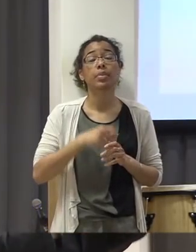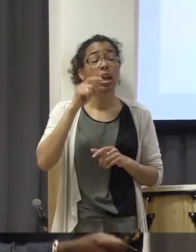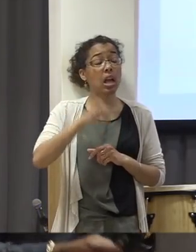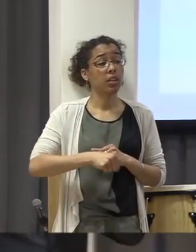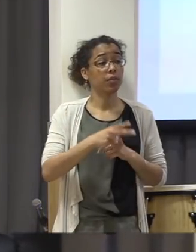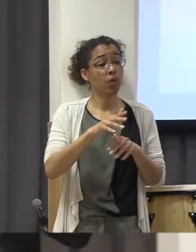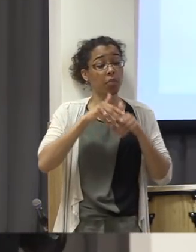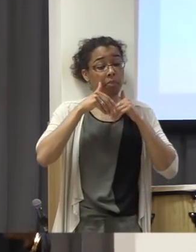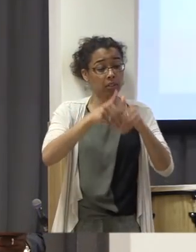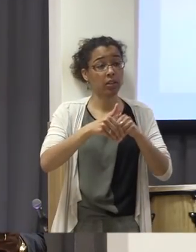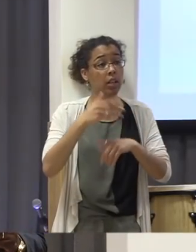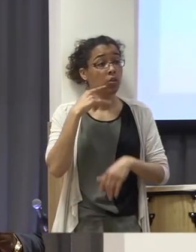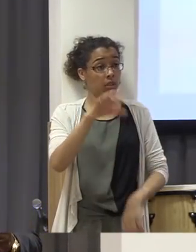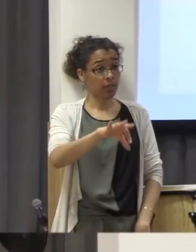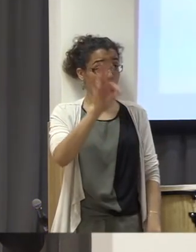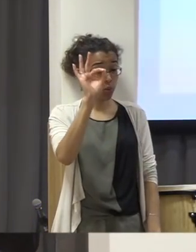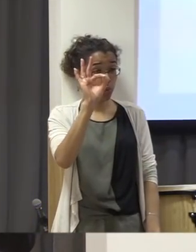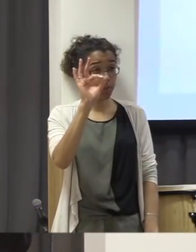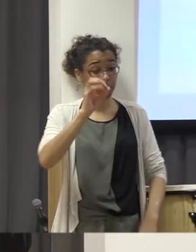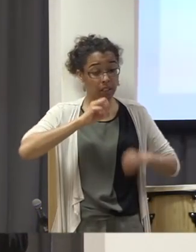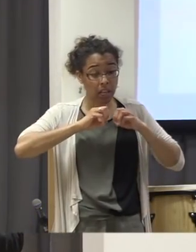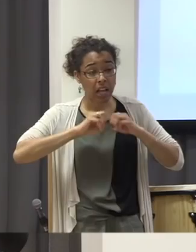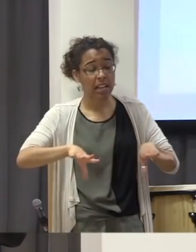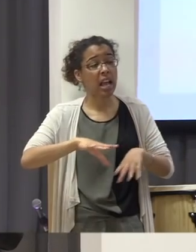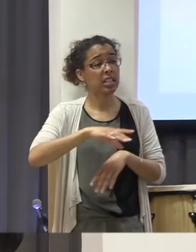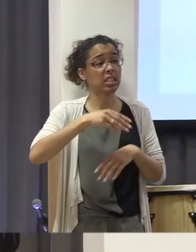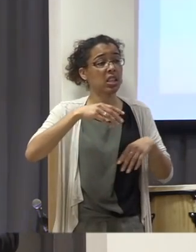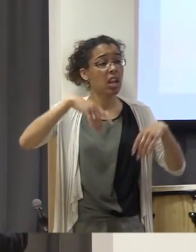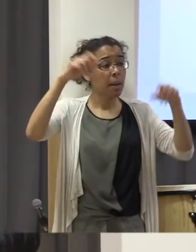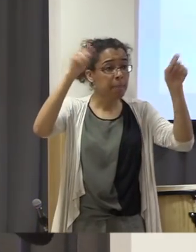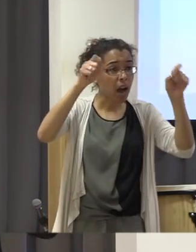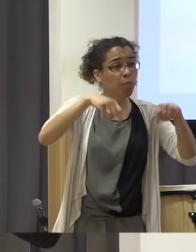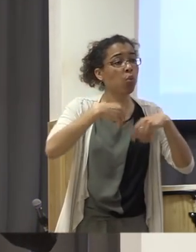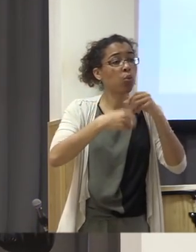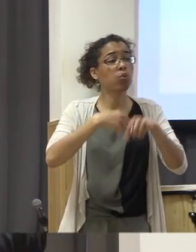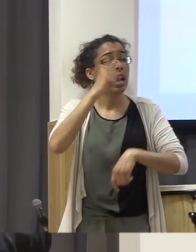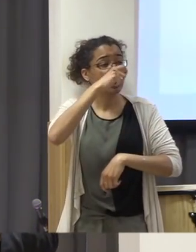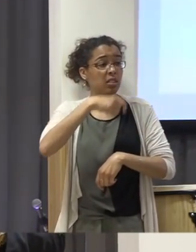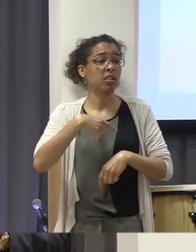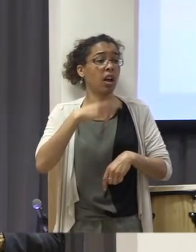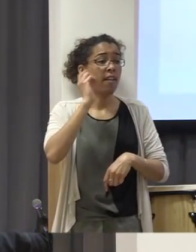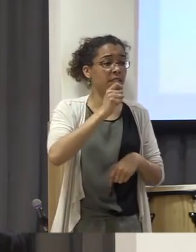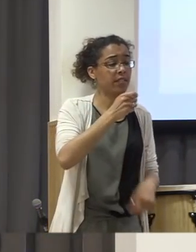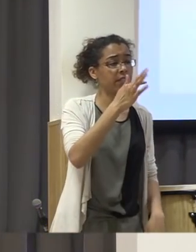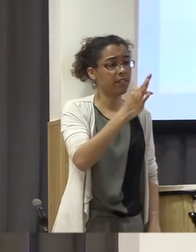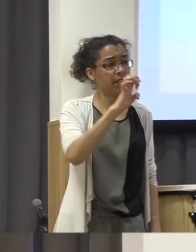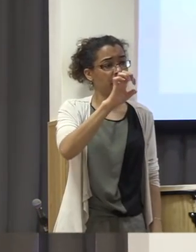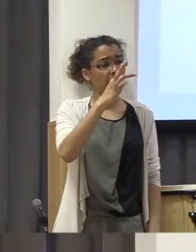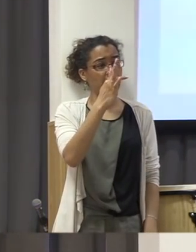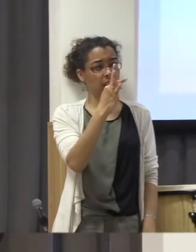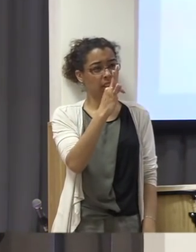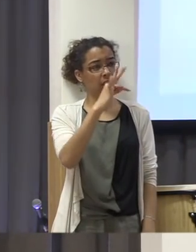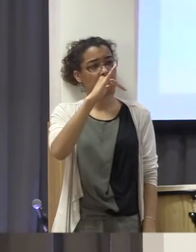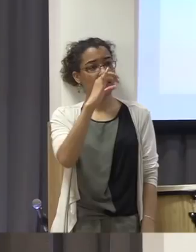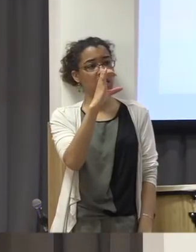quel que soit. Tu as fait le choix. Laisse les marabouts, laisse les sorciers, laisse les féticheurs. Si Dieu